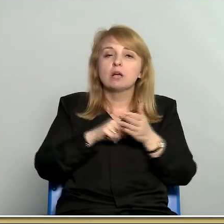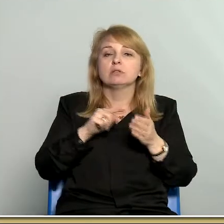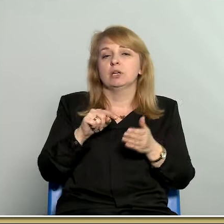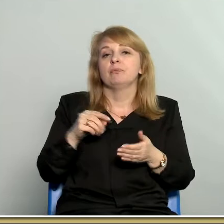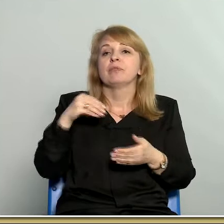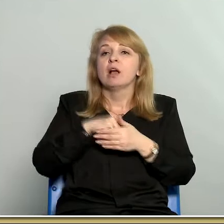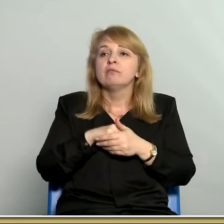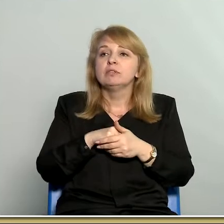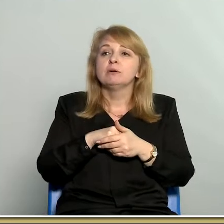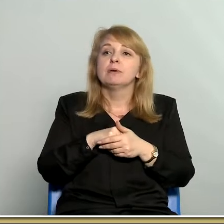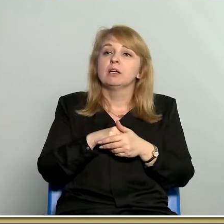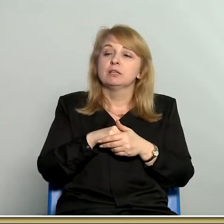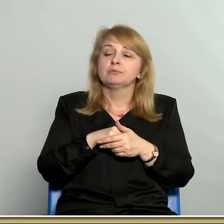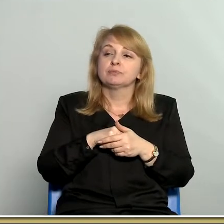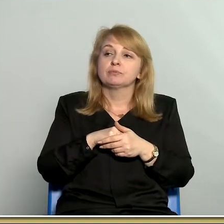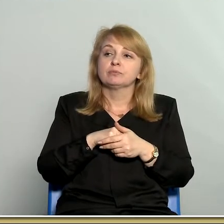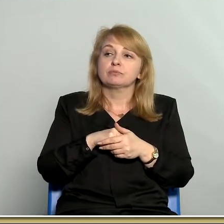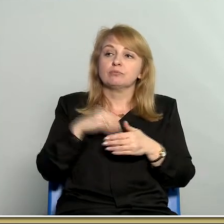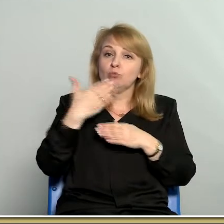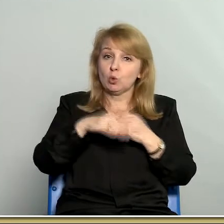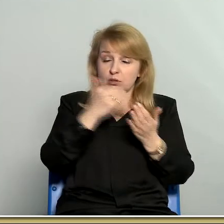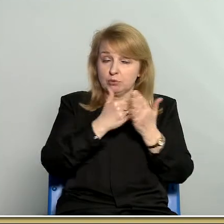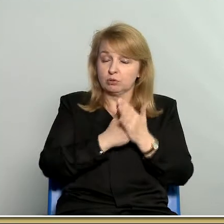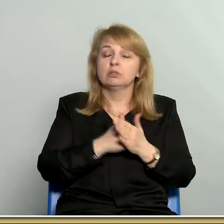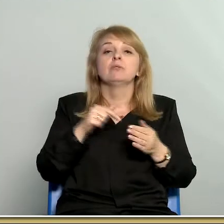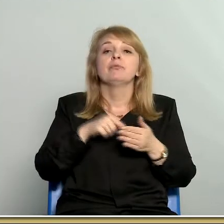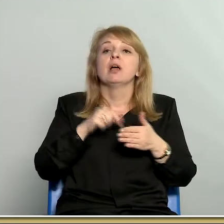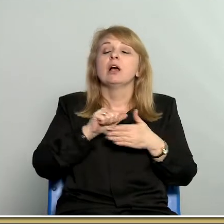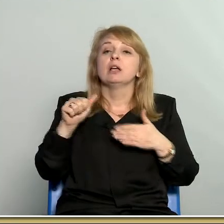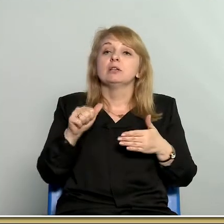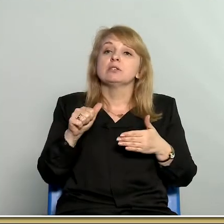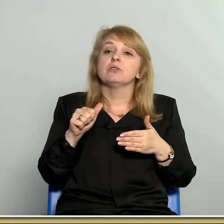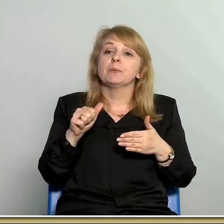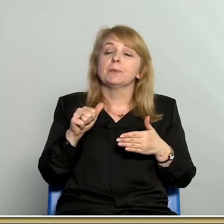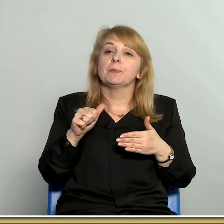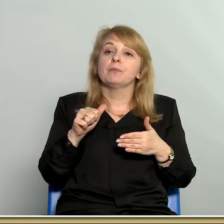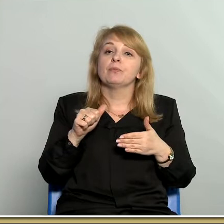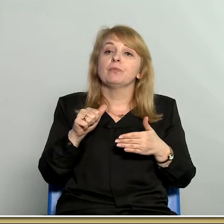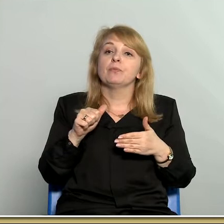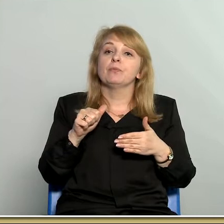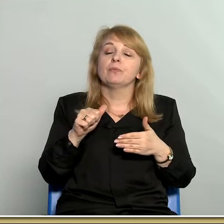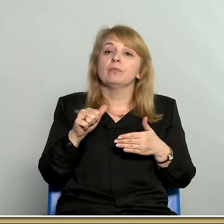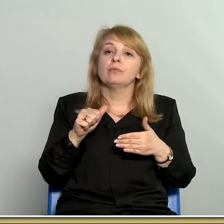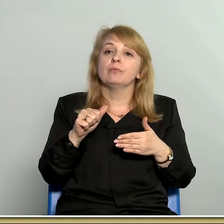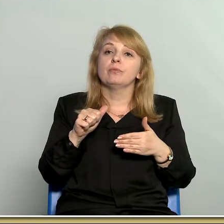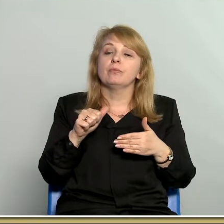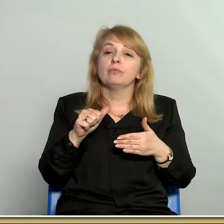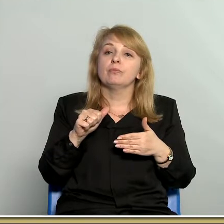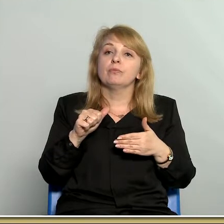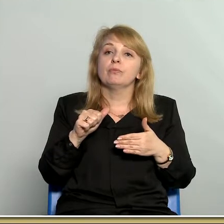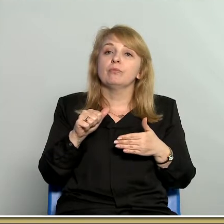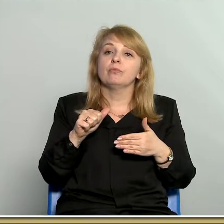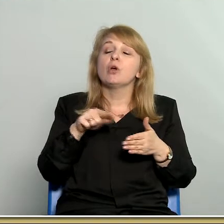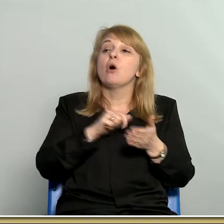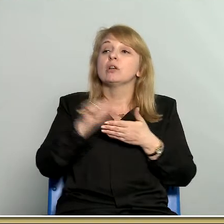merytoryczny w naszym programie, bo jeszcze jest pomoc techniczna, której nie omówię dzisiaj. To jest oś priorytetowa